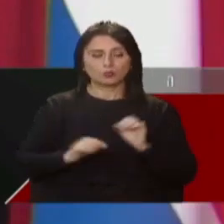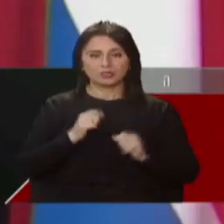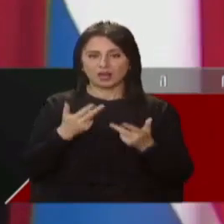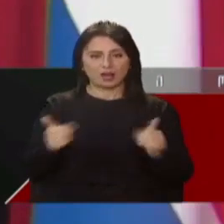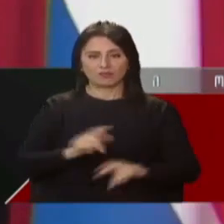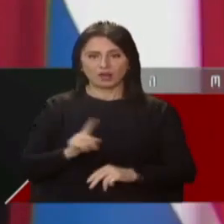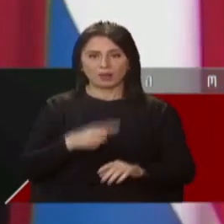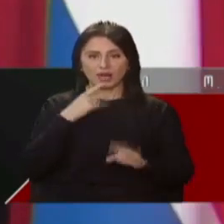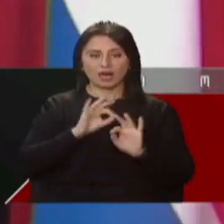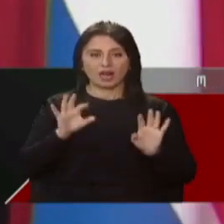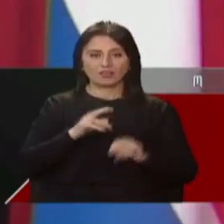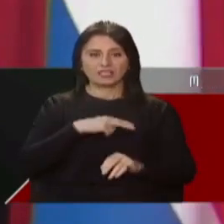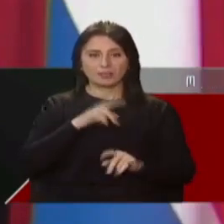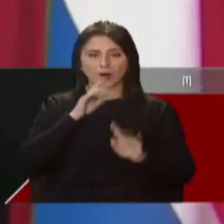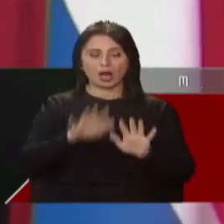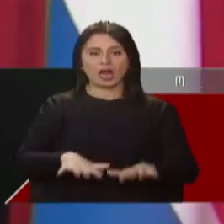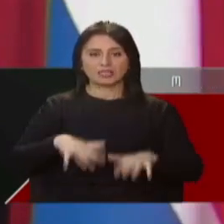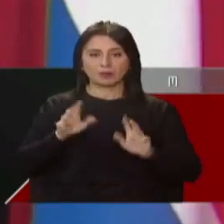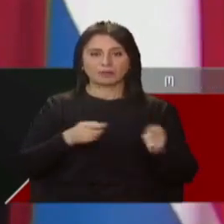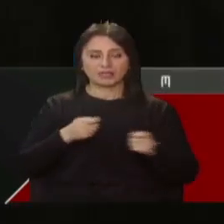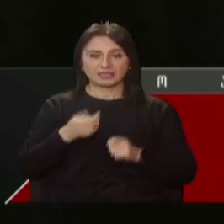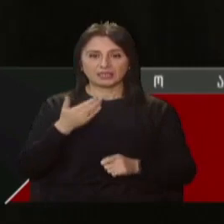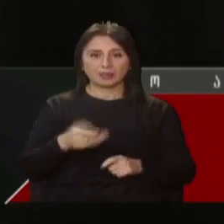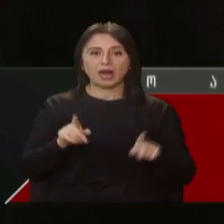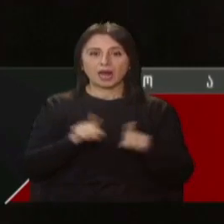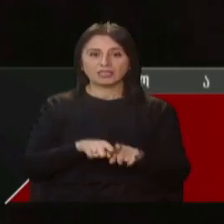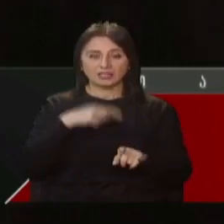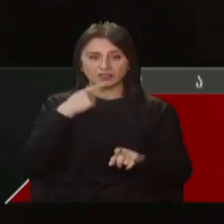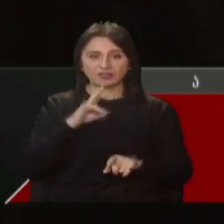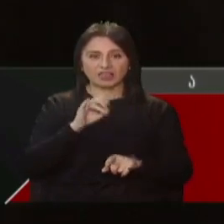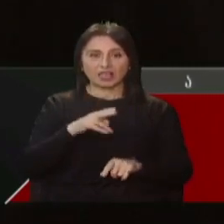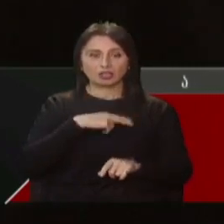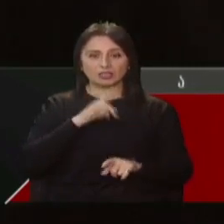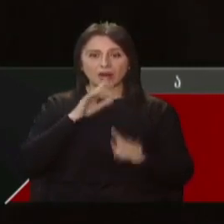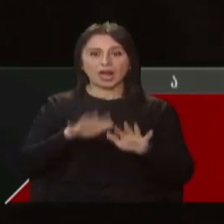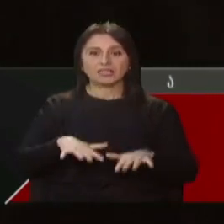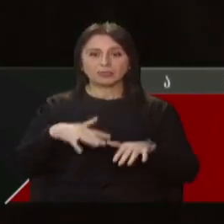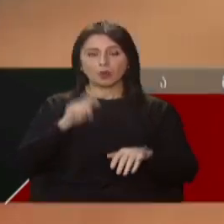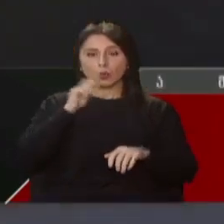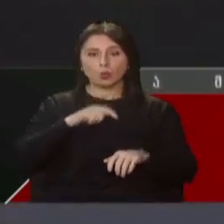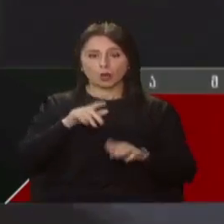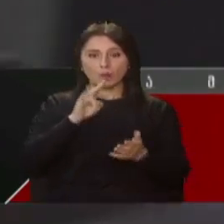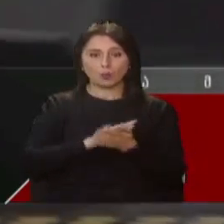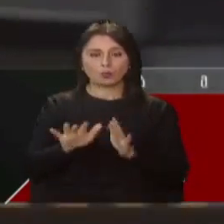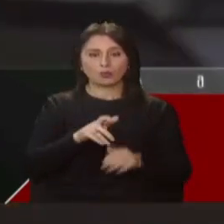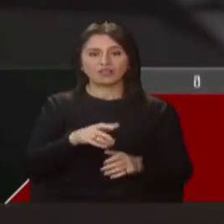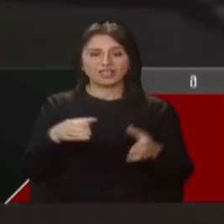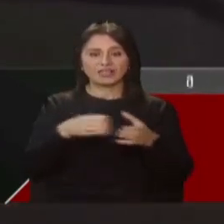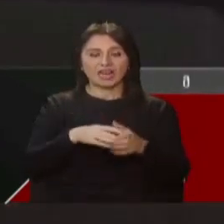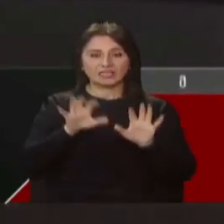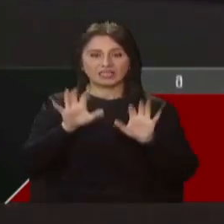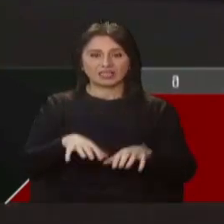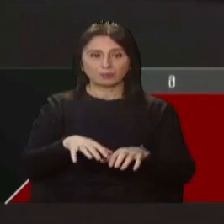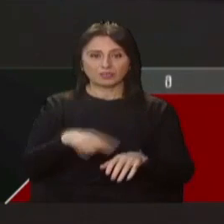მცდელობებს, განაცხადა ნატოს საპარლამენტო ასამბლეის პრეზიდენტმა. აღსანიშნავია, რომ ნატოს საპარლამენტო ასამბლეაში უკრაინის მუდმივმოქმედი დელეგაციის